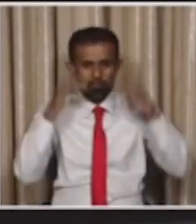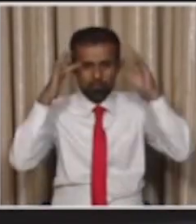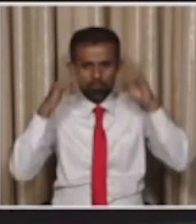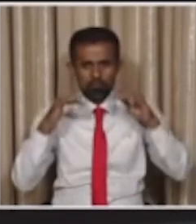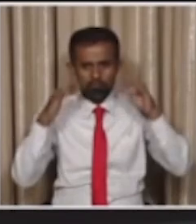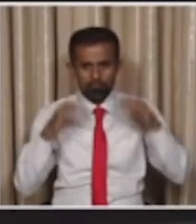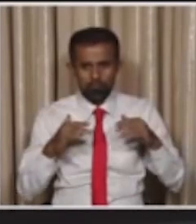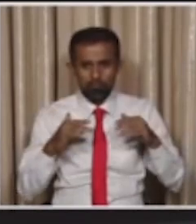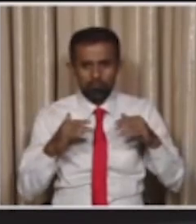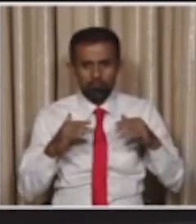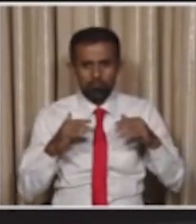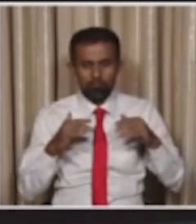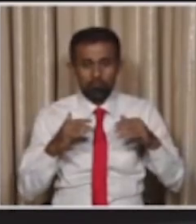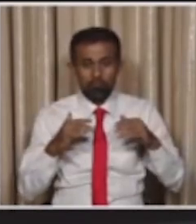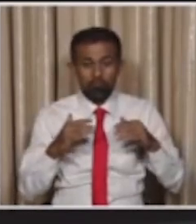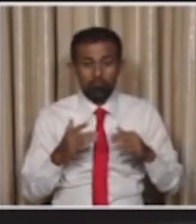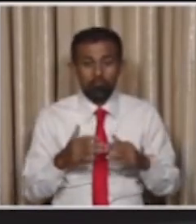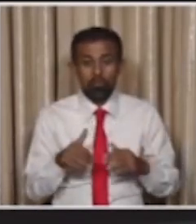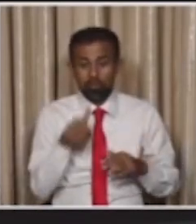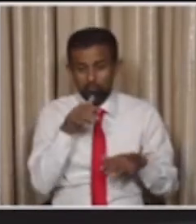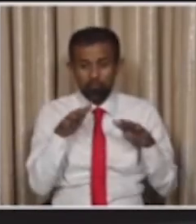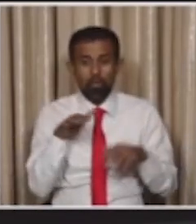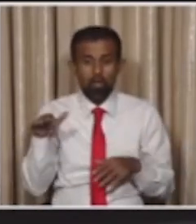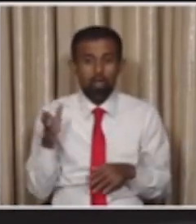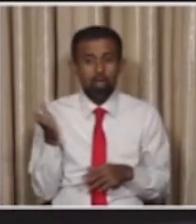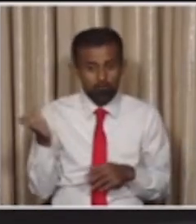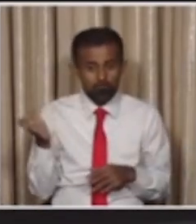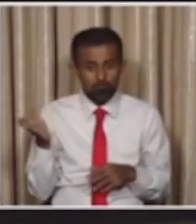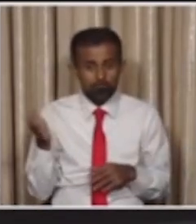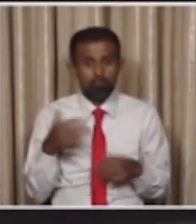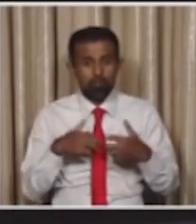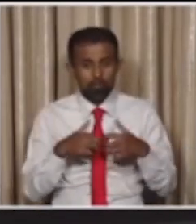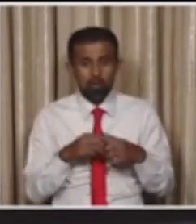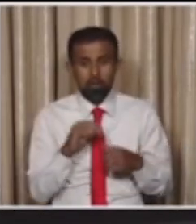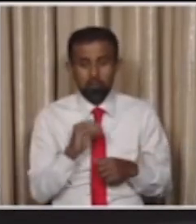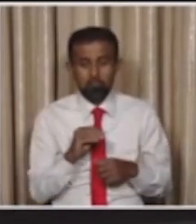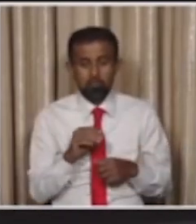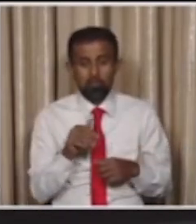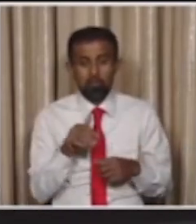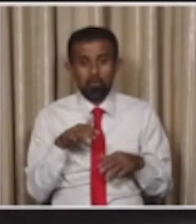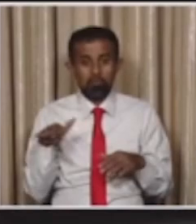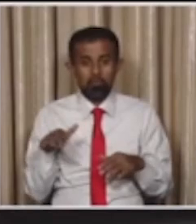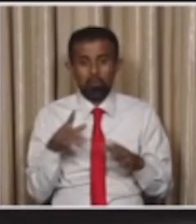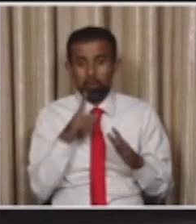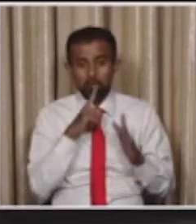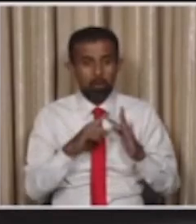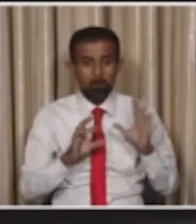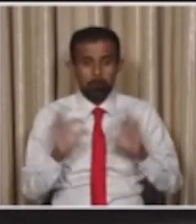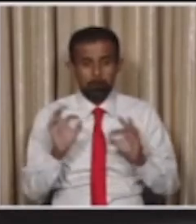තත්ත්වයන් නිසා ගොදුරු වෙන ප්‍රදේශ තියෙනවා. හරිද? එහෙම ගැටලුවක් තියෙනවනම් ඒ ගොදුරු වෙන ප්‍රදේශ හරි රක්ෂණය